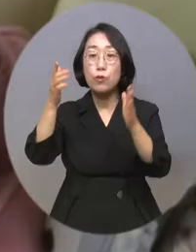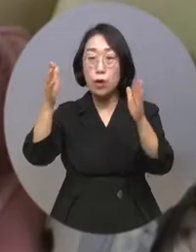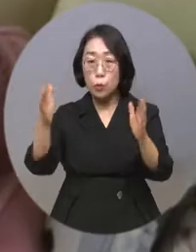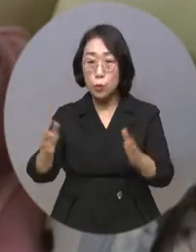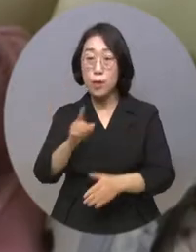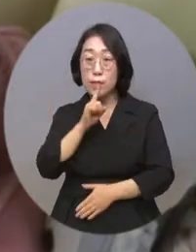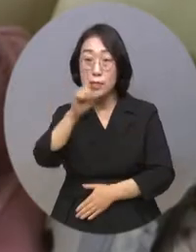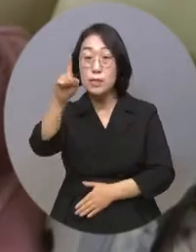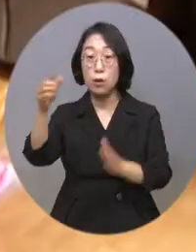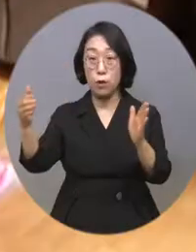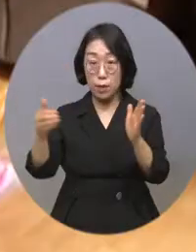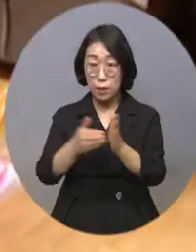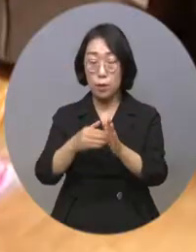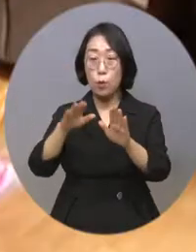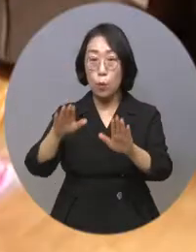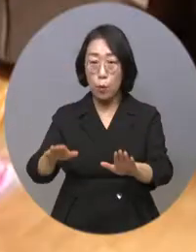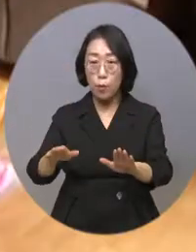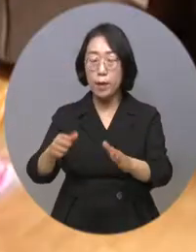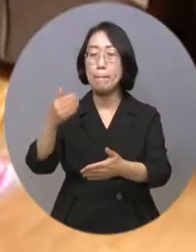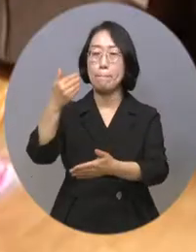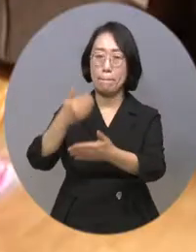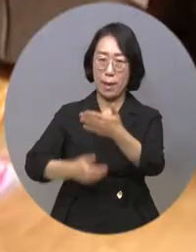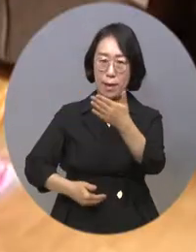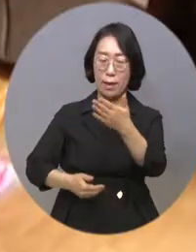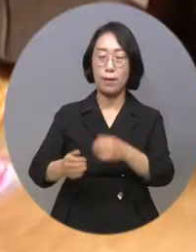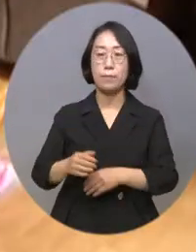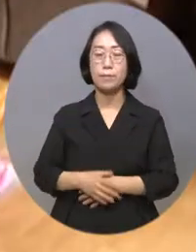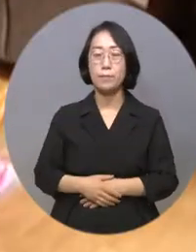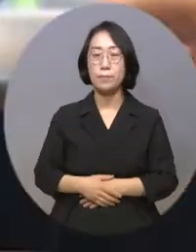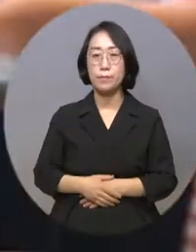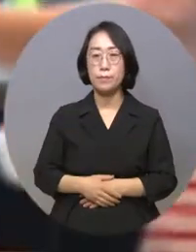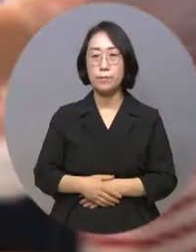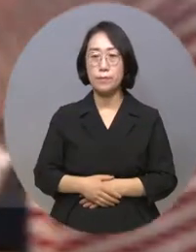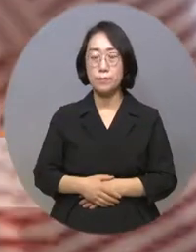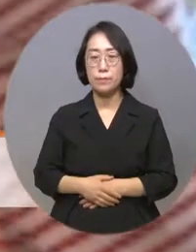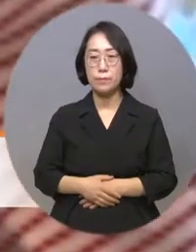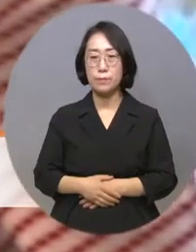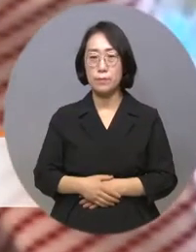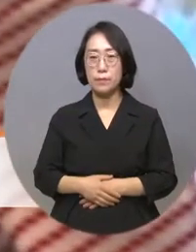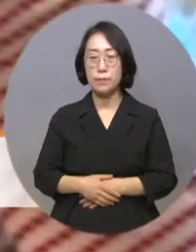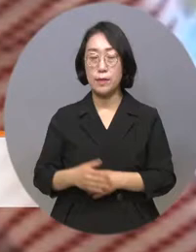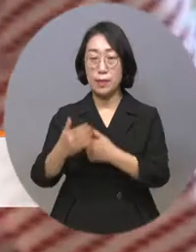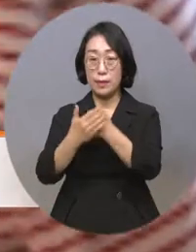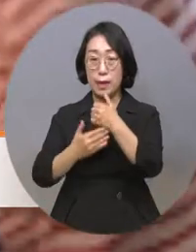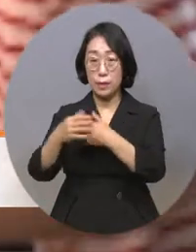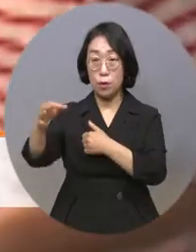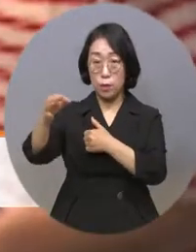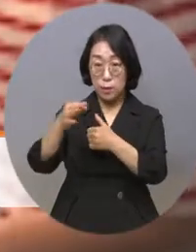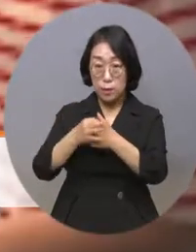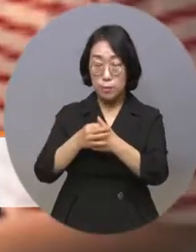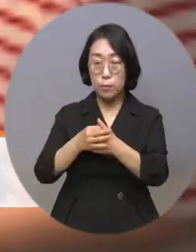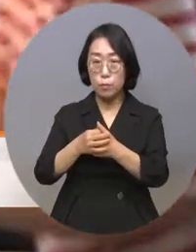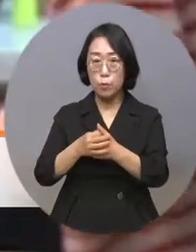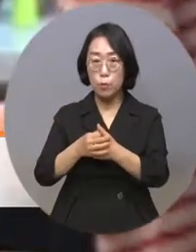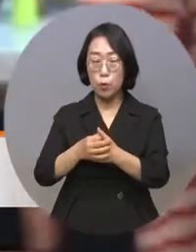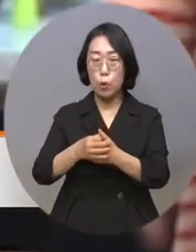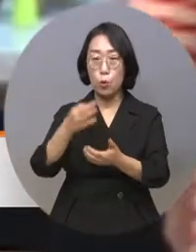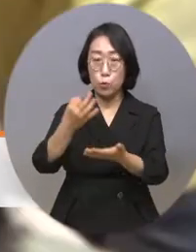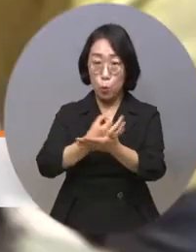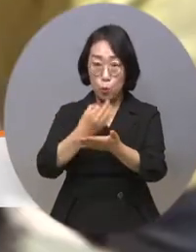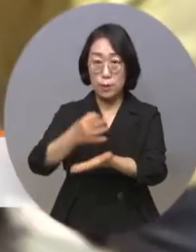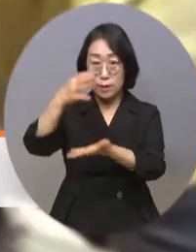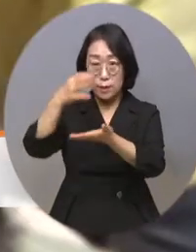마친 가구는 이번 신청 대상에서 제외됩니다. 장려금은 신청 이후 소득 재산 요건 심사를